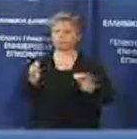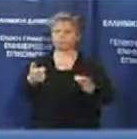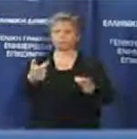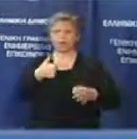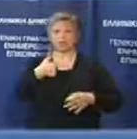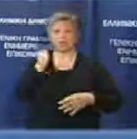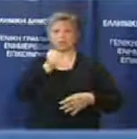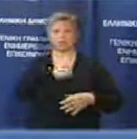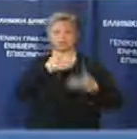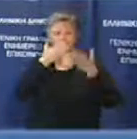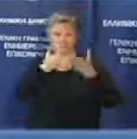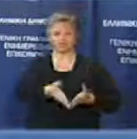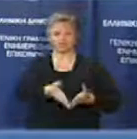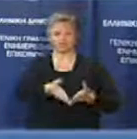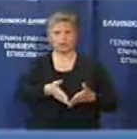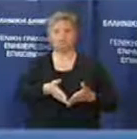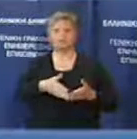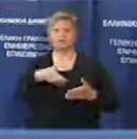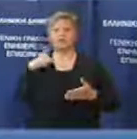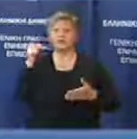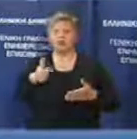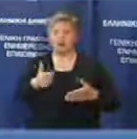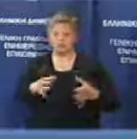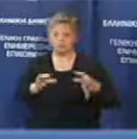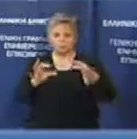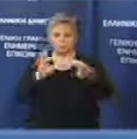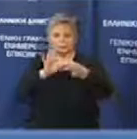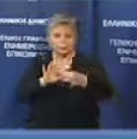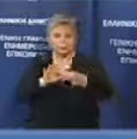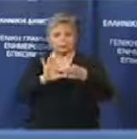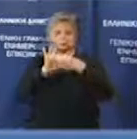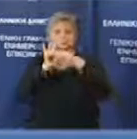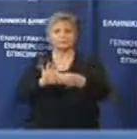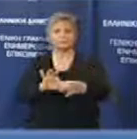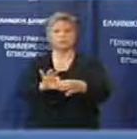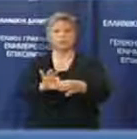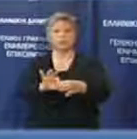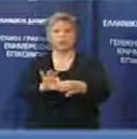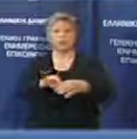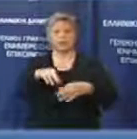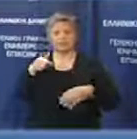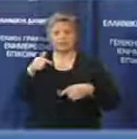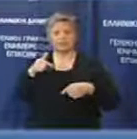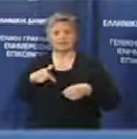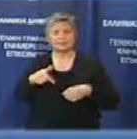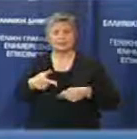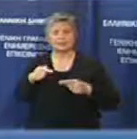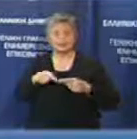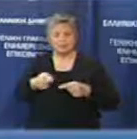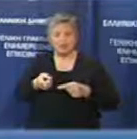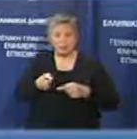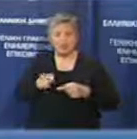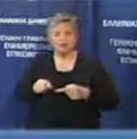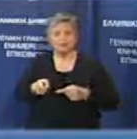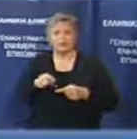μαζί δέχονται όμως και τις συνθήκες στις οποίες είμαστε σήμερα, αύριο και μεθαύριο. Και την κρισιμότητα της